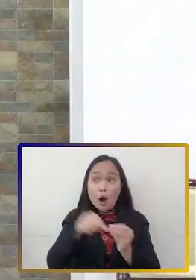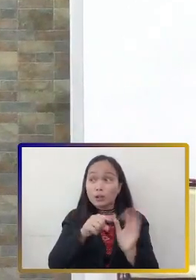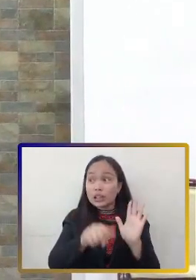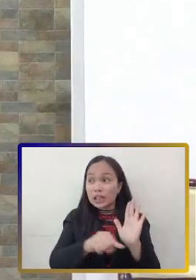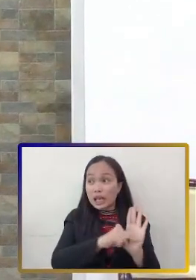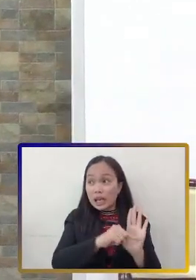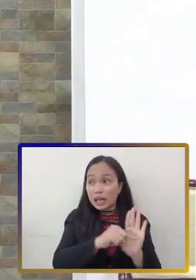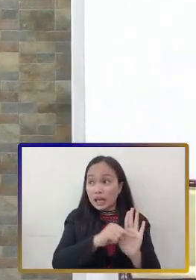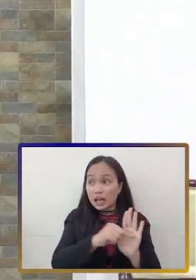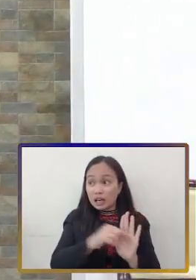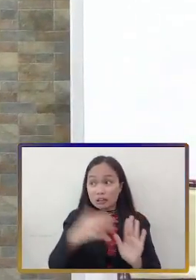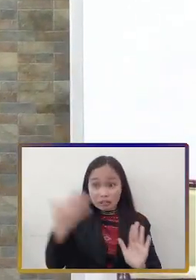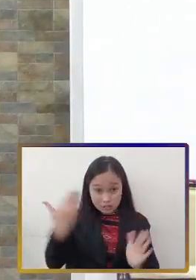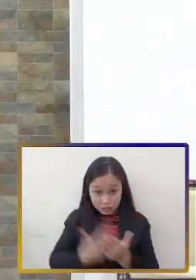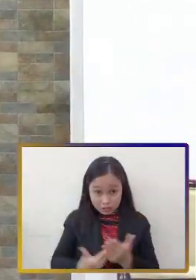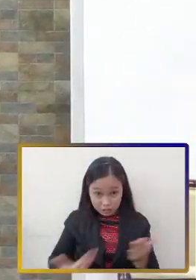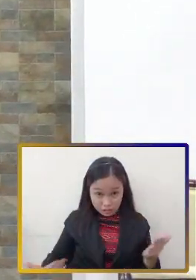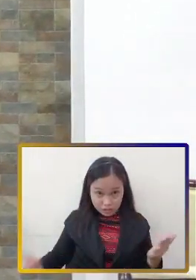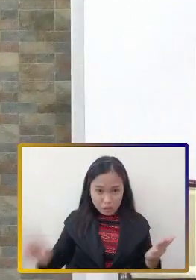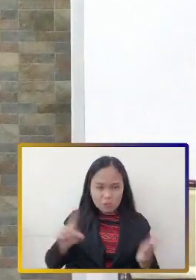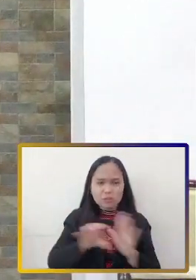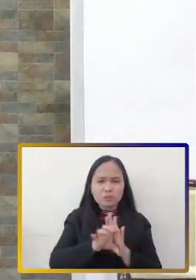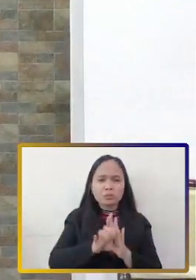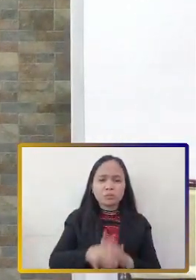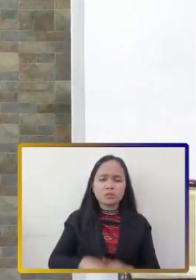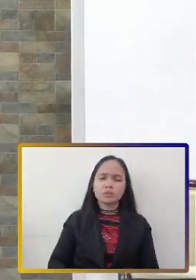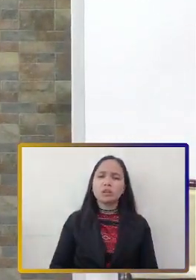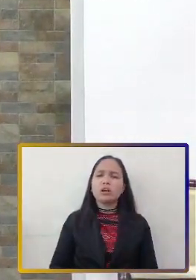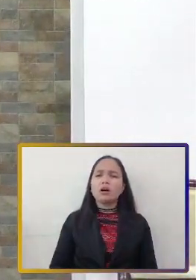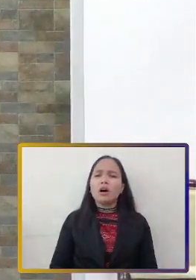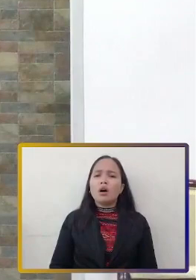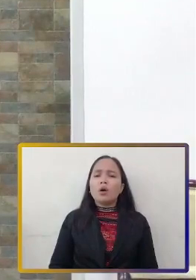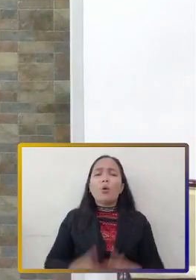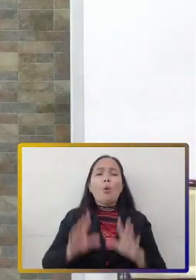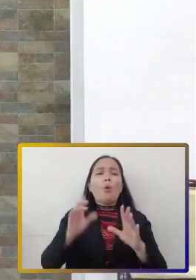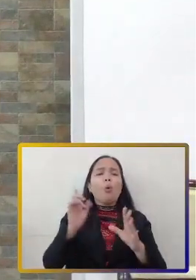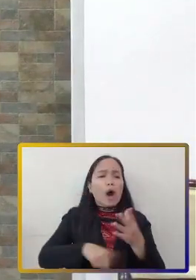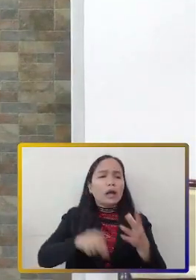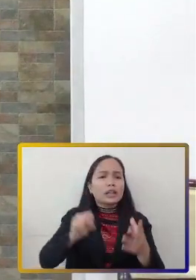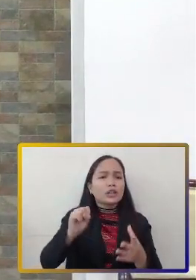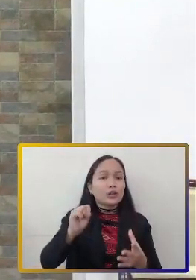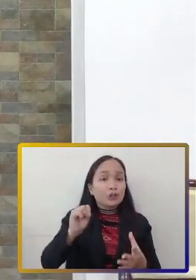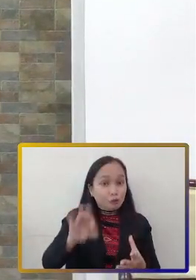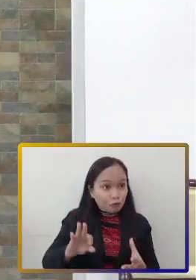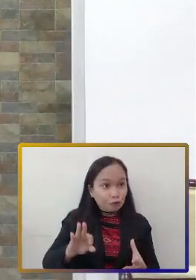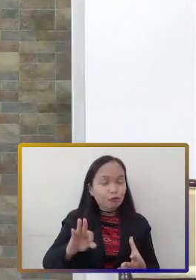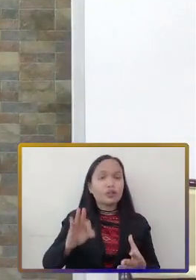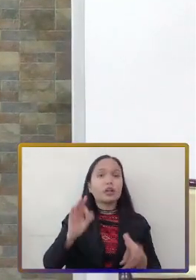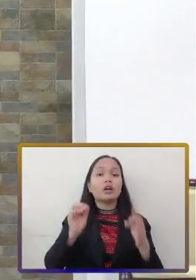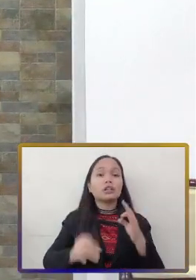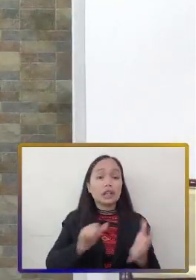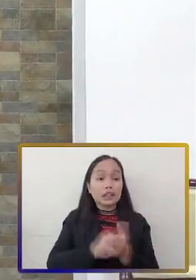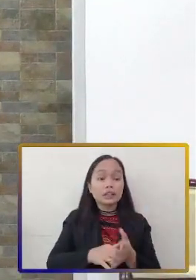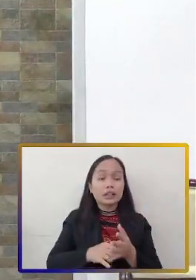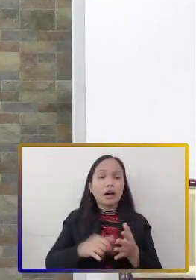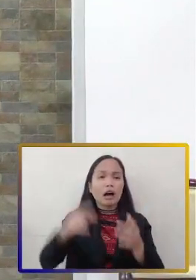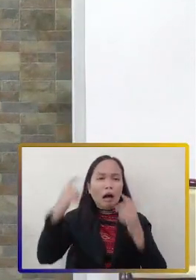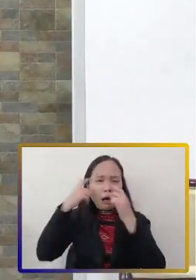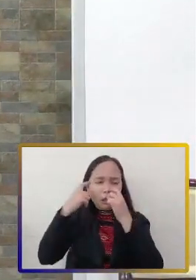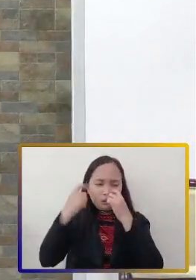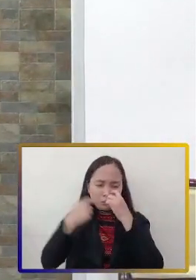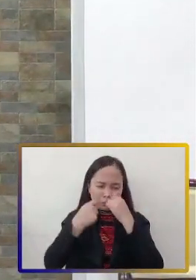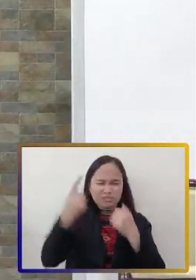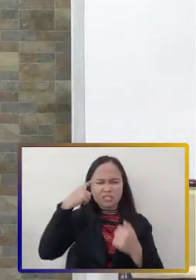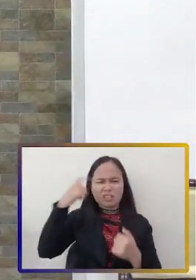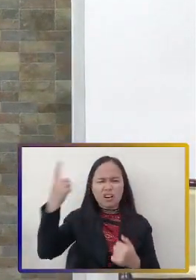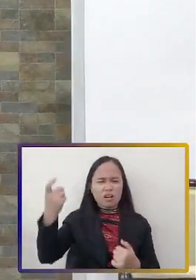thought? Ano kaya kung inatake at sinunod nila yung thought nila, yung nasa mind nila, nasa imagination